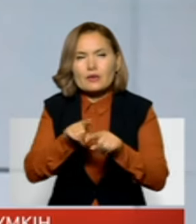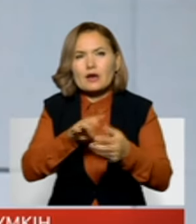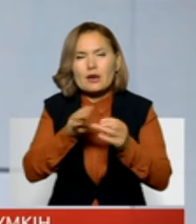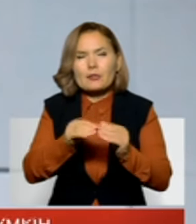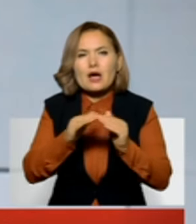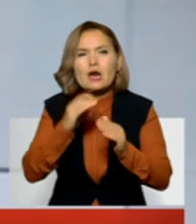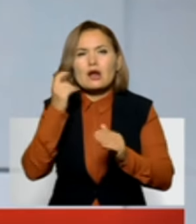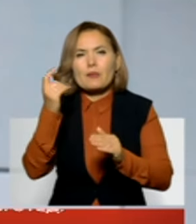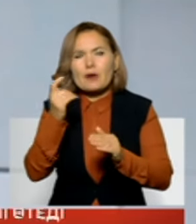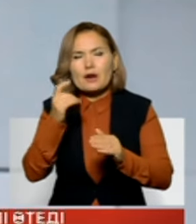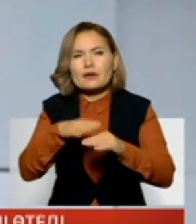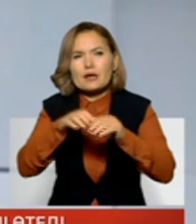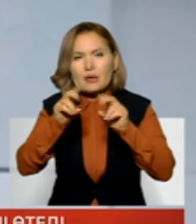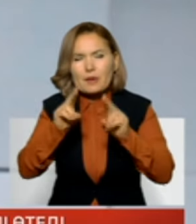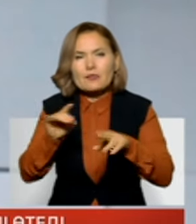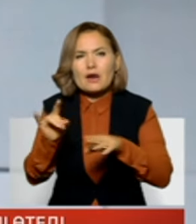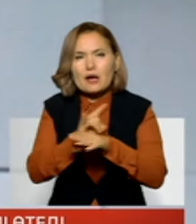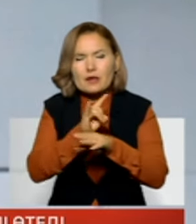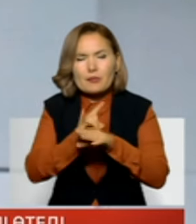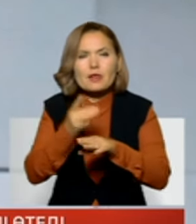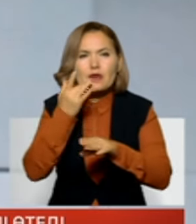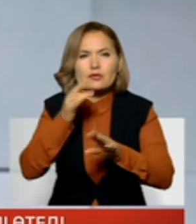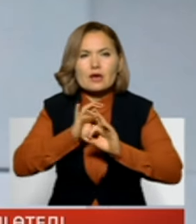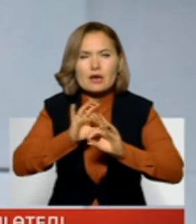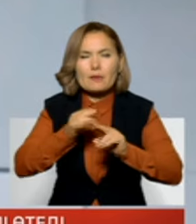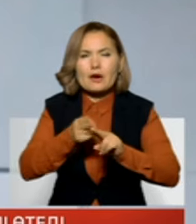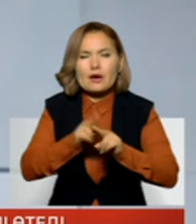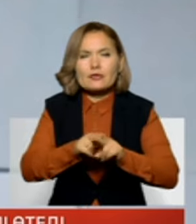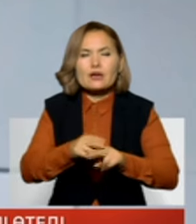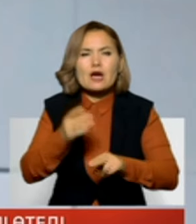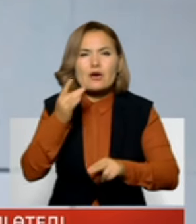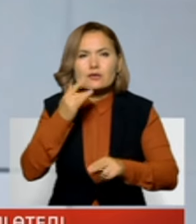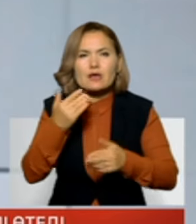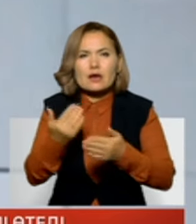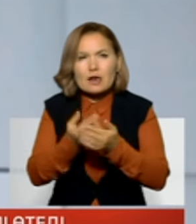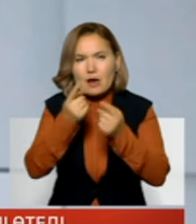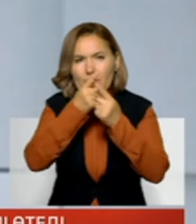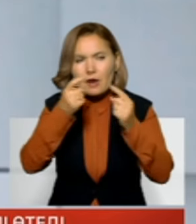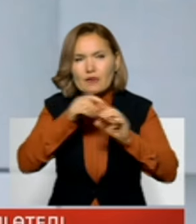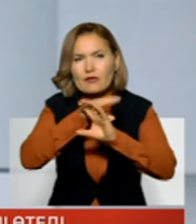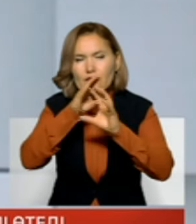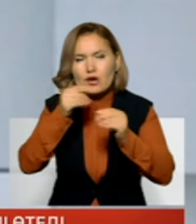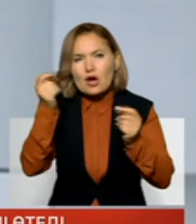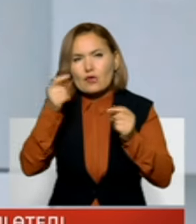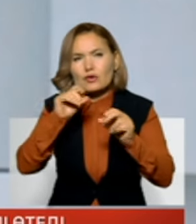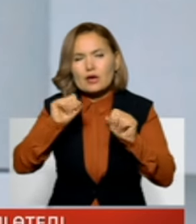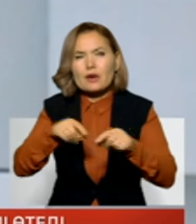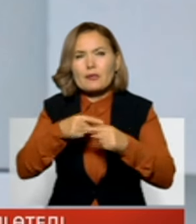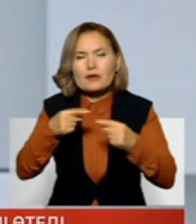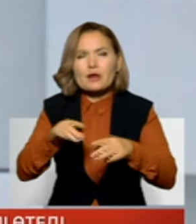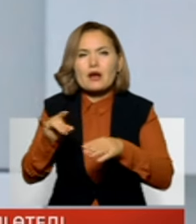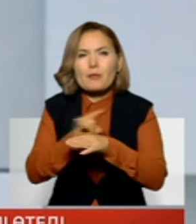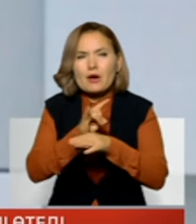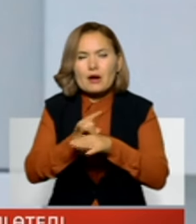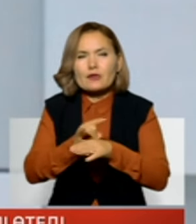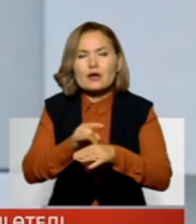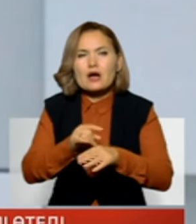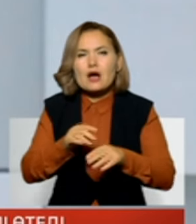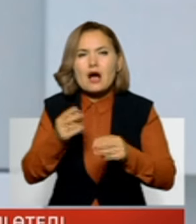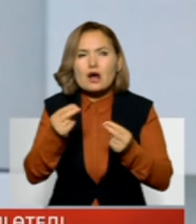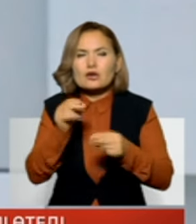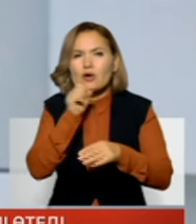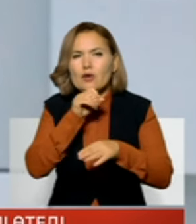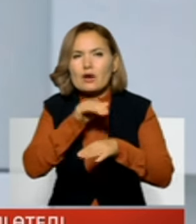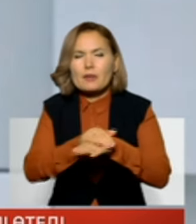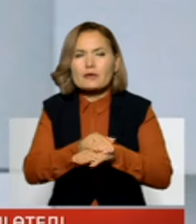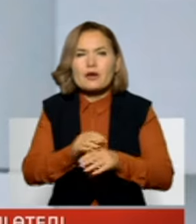тұрғын үй шаруашылық саласының маманымын деп таныстырып, тұтынушы туралы мәліметті біліп алады екен. Кейін түрлі айласын іске асыруы мүмкін.